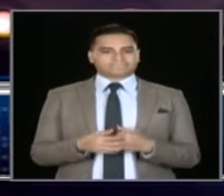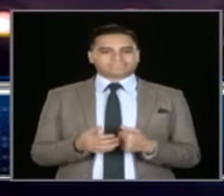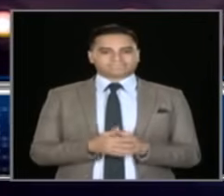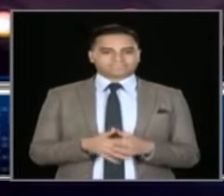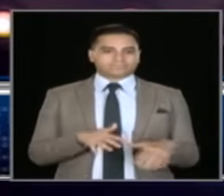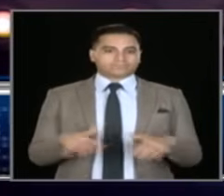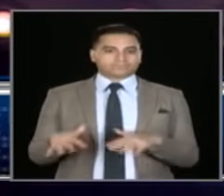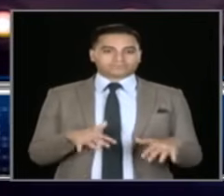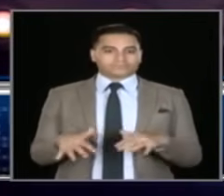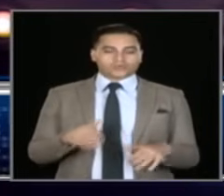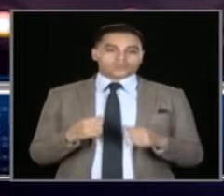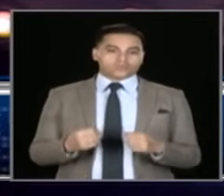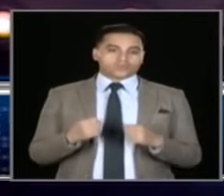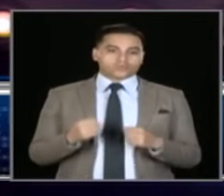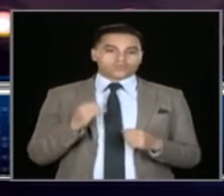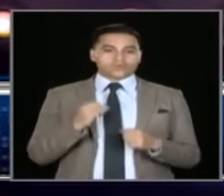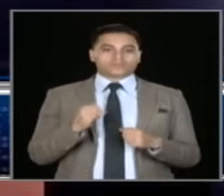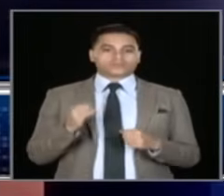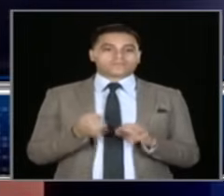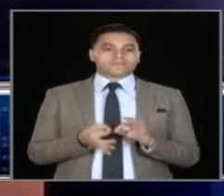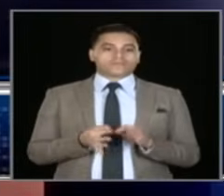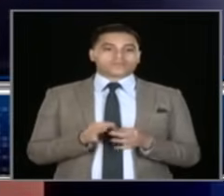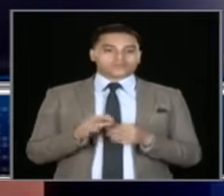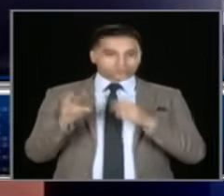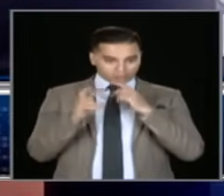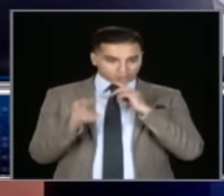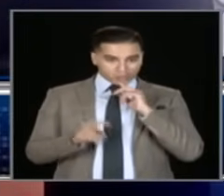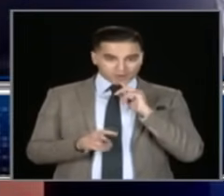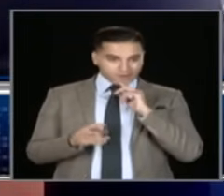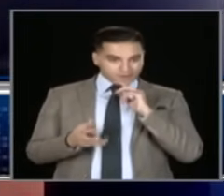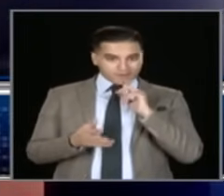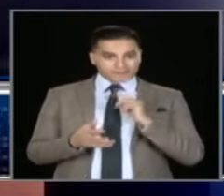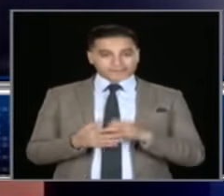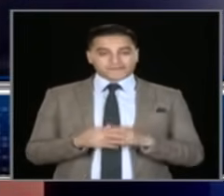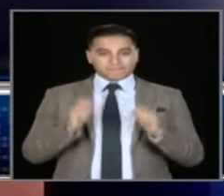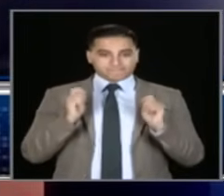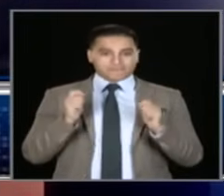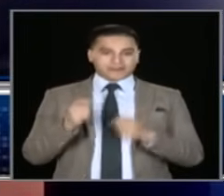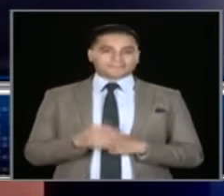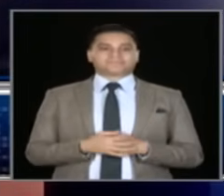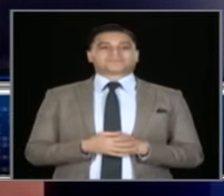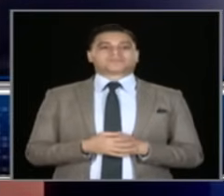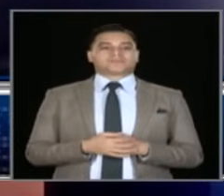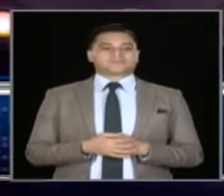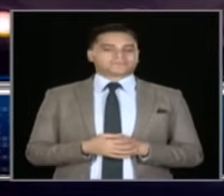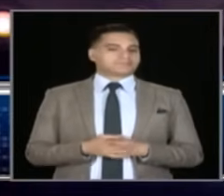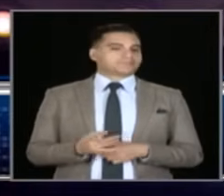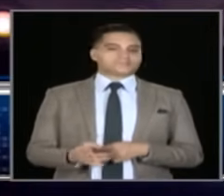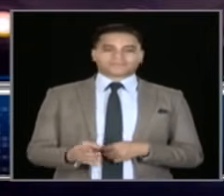أضرار مالية أكتر من 500 مليون دولار. المغرب. المغرب يا